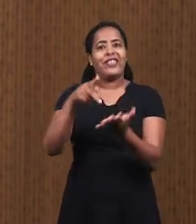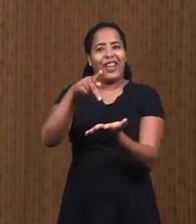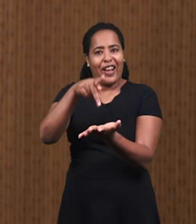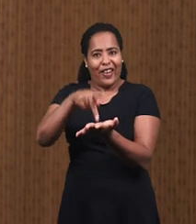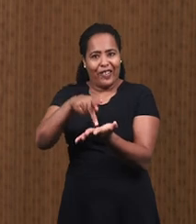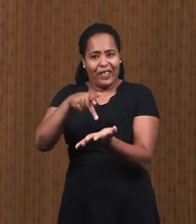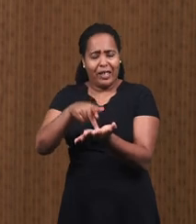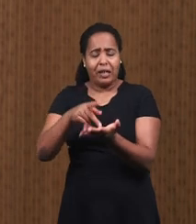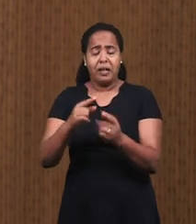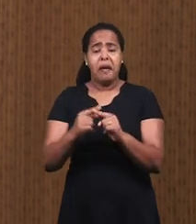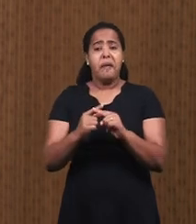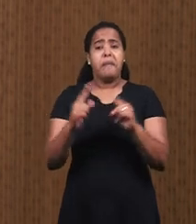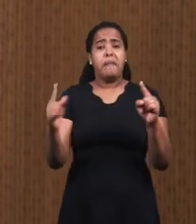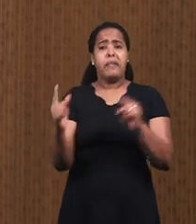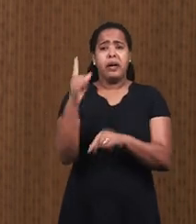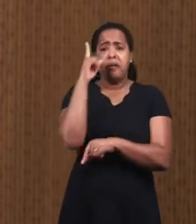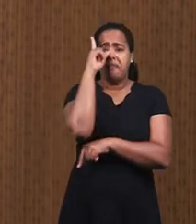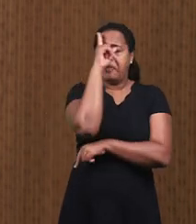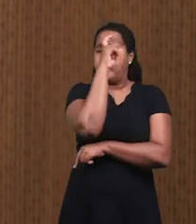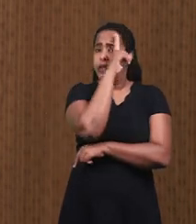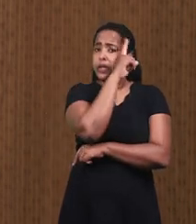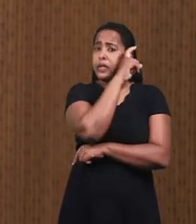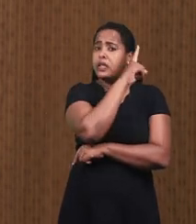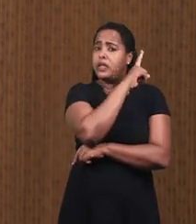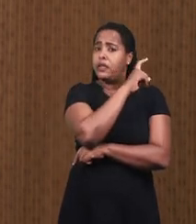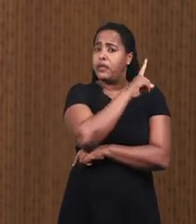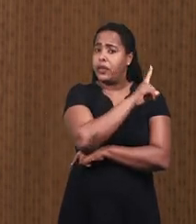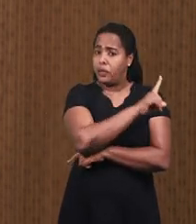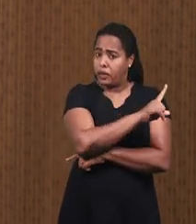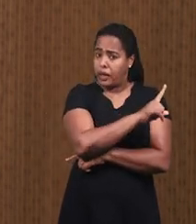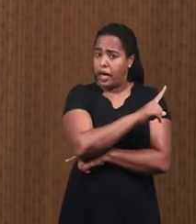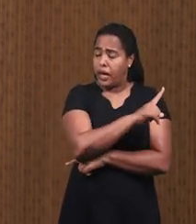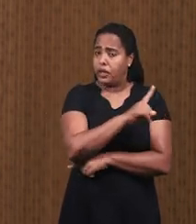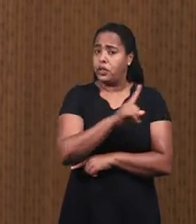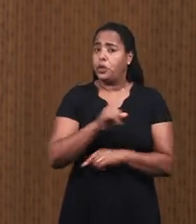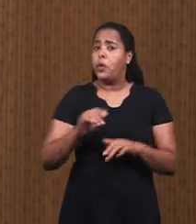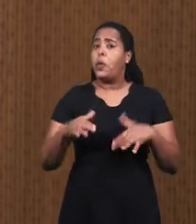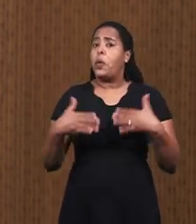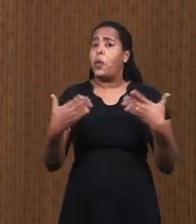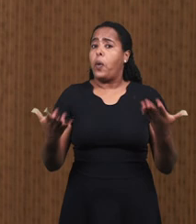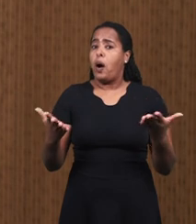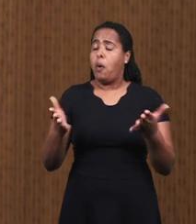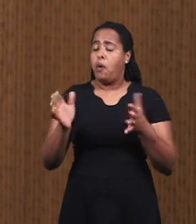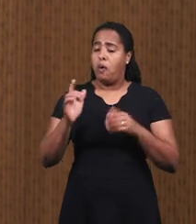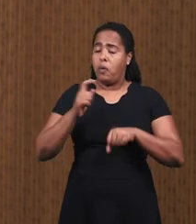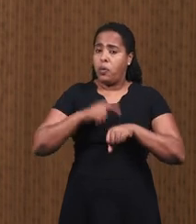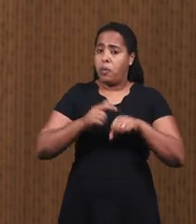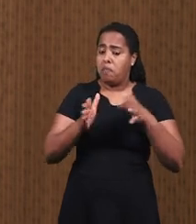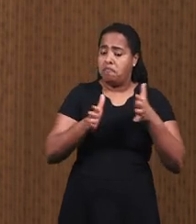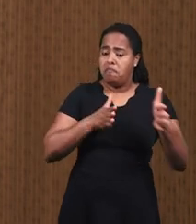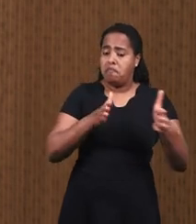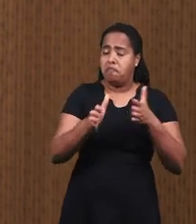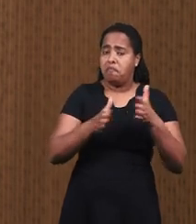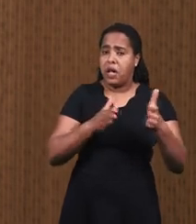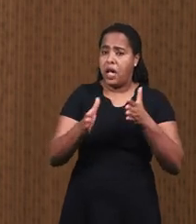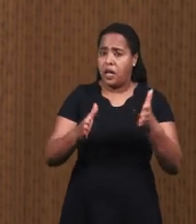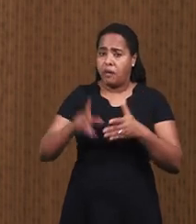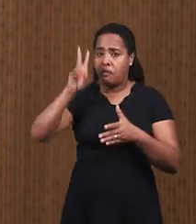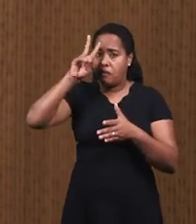grande réalité. Quelle est la grande difficulté? Qu'est-ce qui s'est passé dans toute l'histoire de